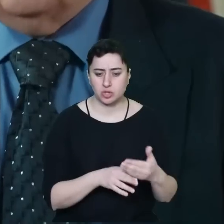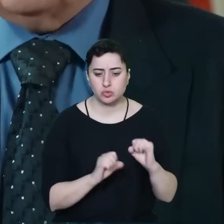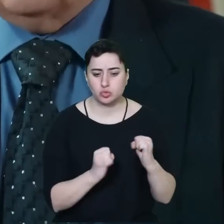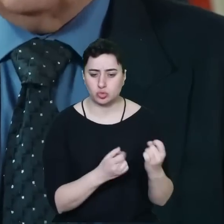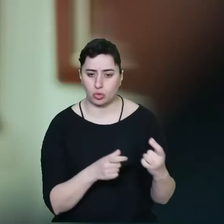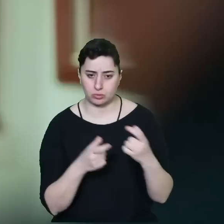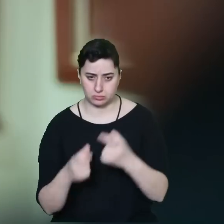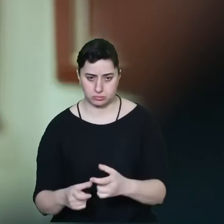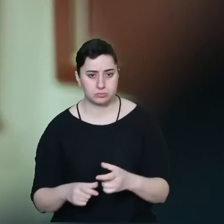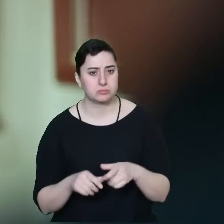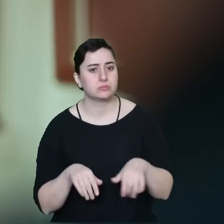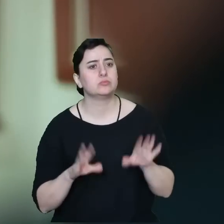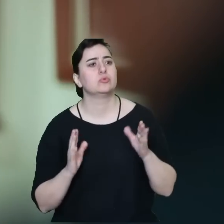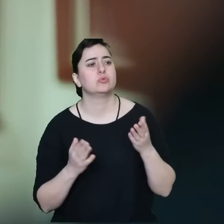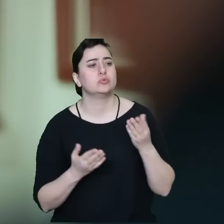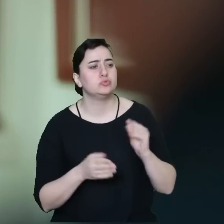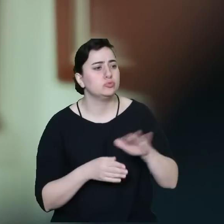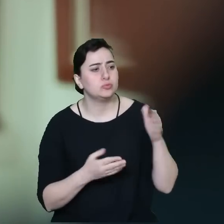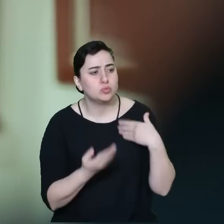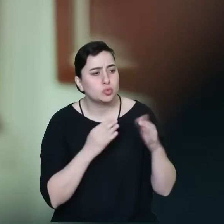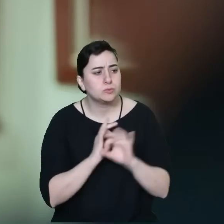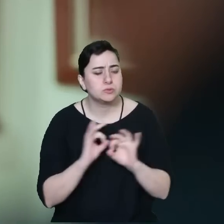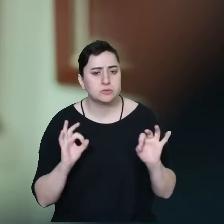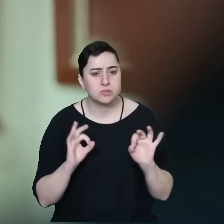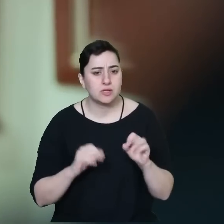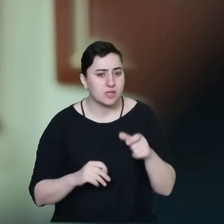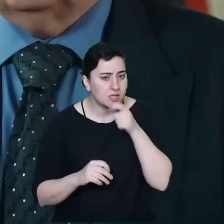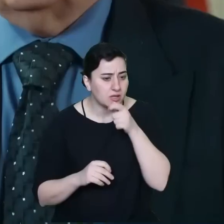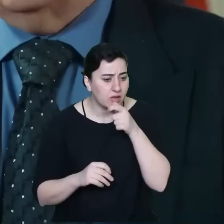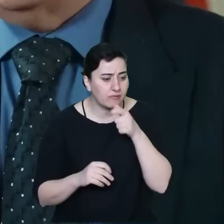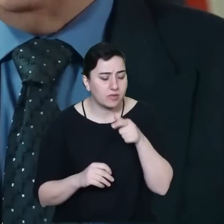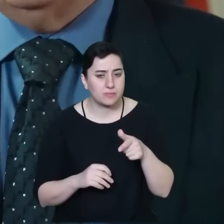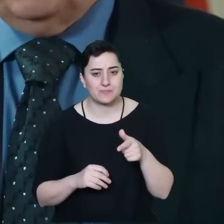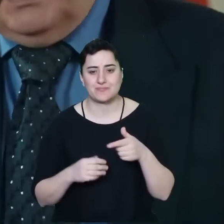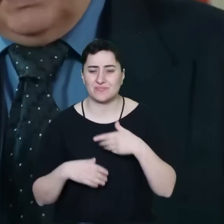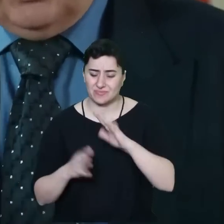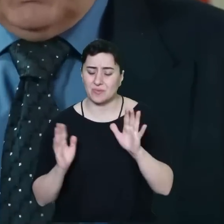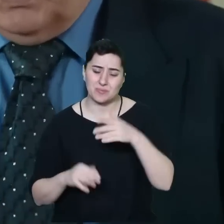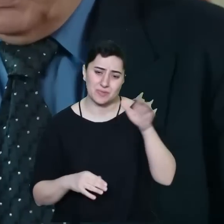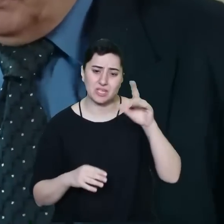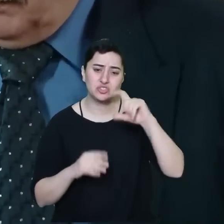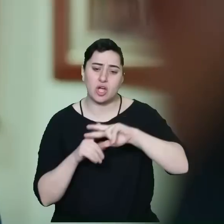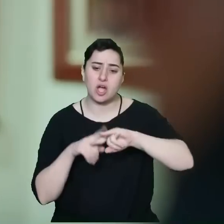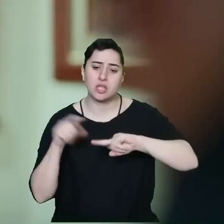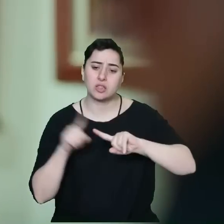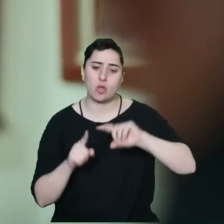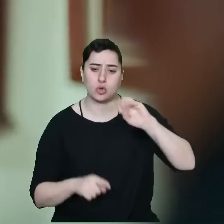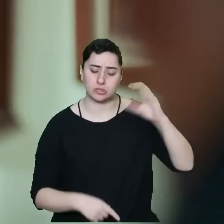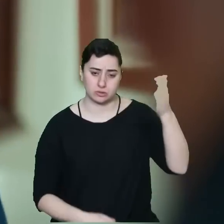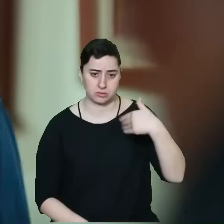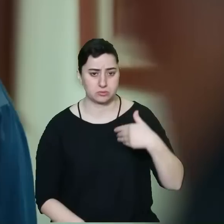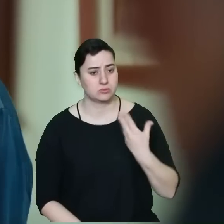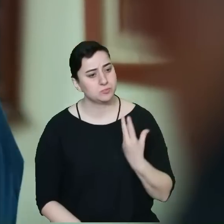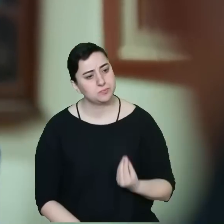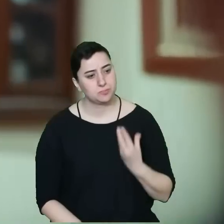mi soğutuyorsun? Yok müdür bey, ne lak lakı? Kahvenin dibi şey oldu da. Ya hadi git Cahit Hoca'yı çağır bana.